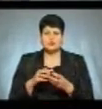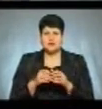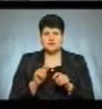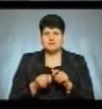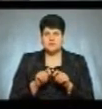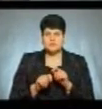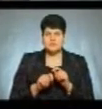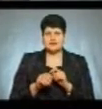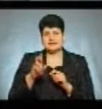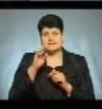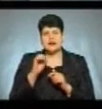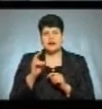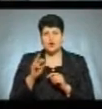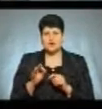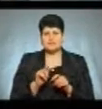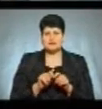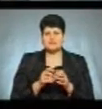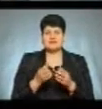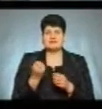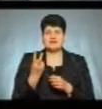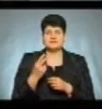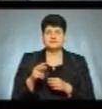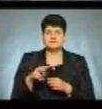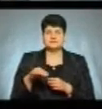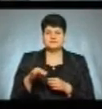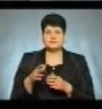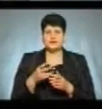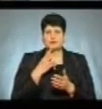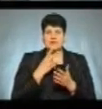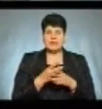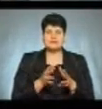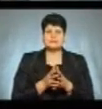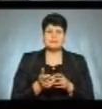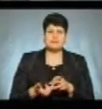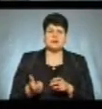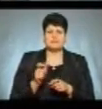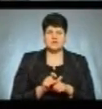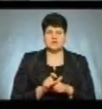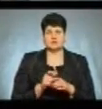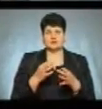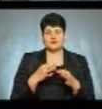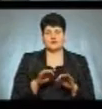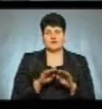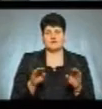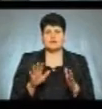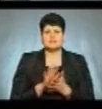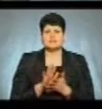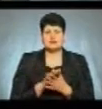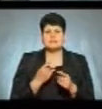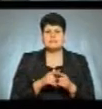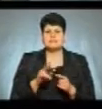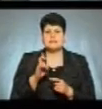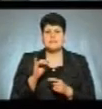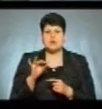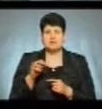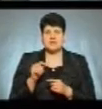ґрунту, які екоінспектори взяли 12 лютого, показали перевищення допустимого рівня забруднення. За це «Біобластер»